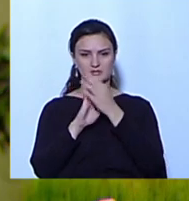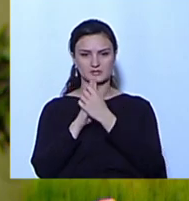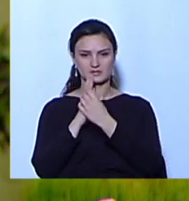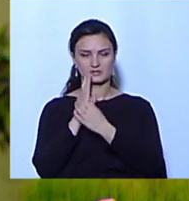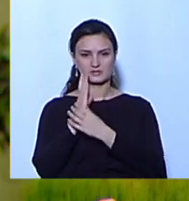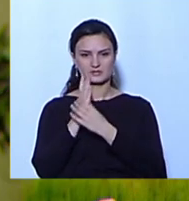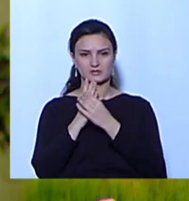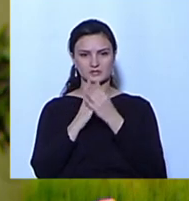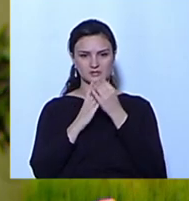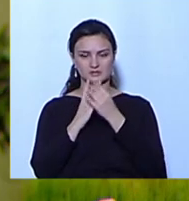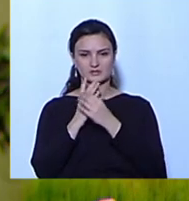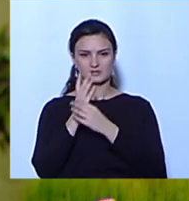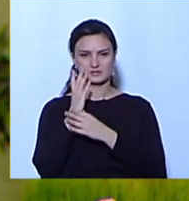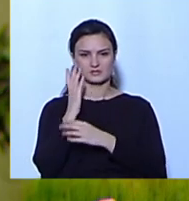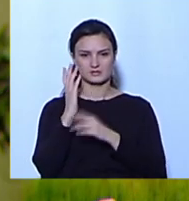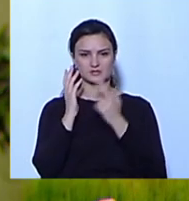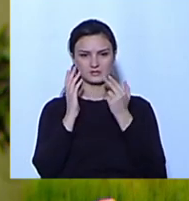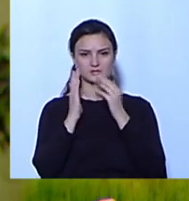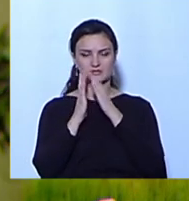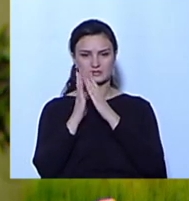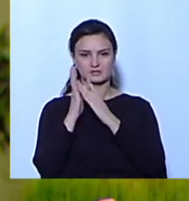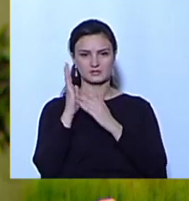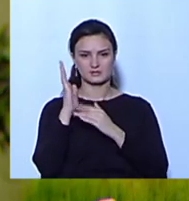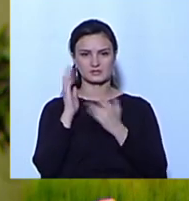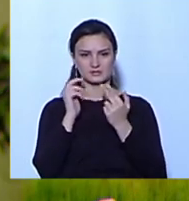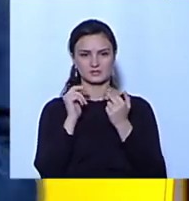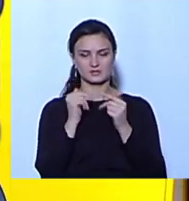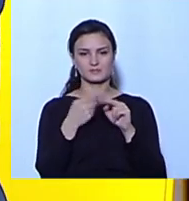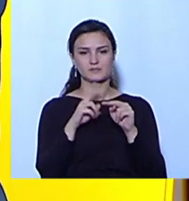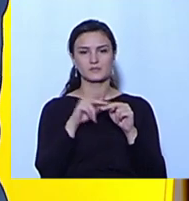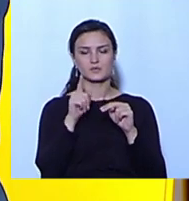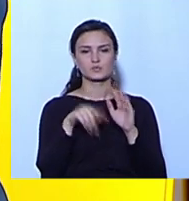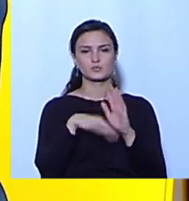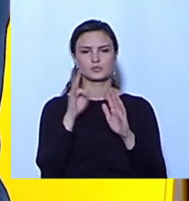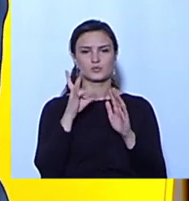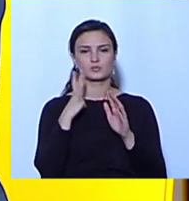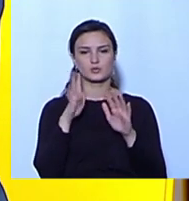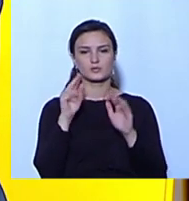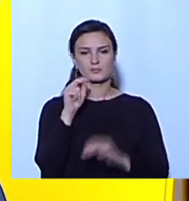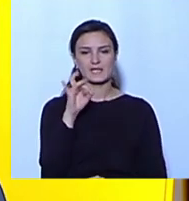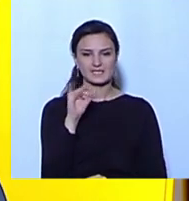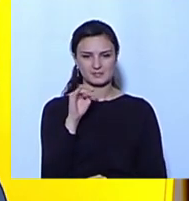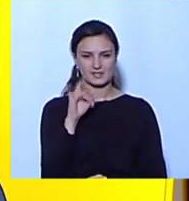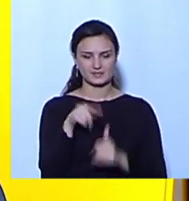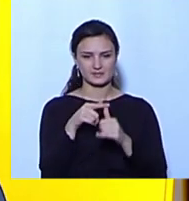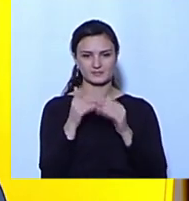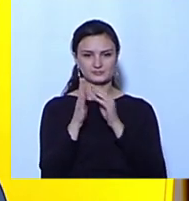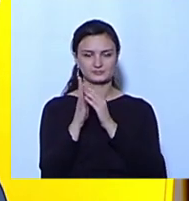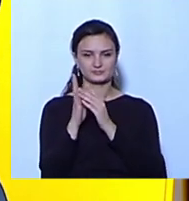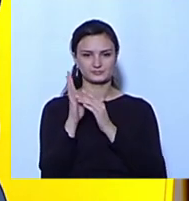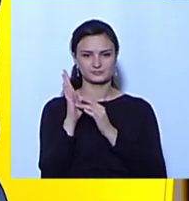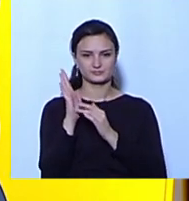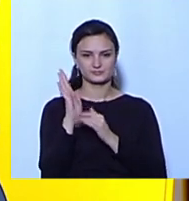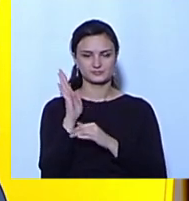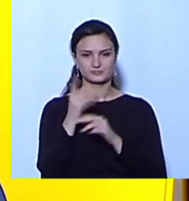როგორ მკაფიოთ ჩანს საინერვაციო ზონა. ეს დასაკვირველია, უფრო უნდა იყოს პერიფერია. დია. ცერი საჩვენებელი. აქ